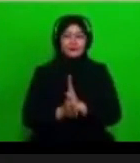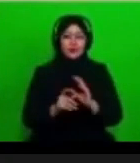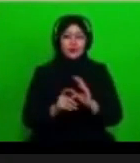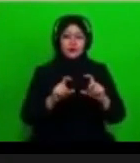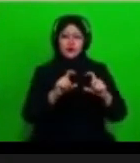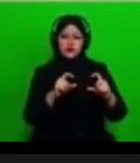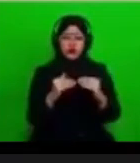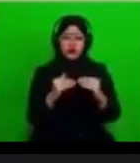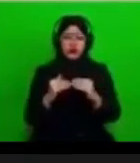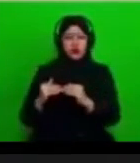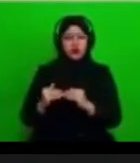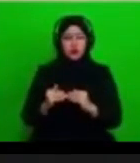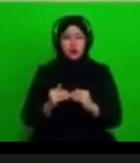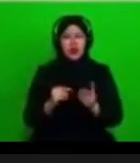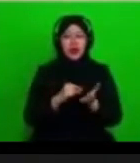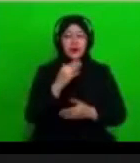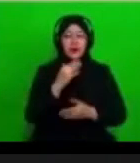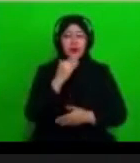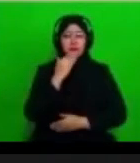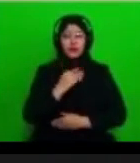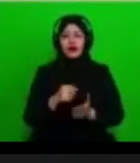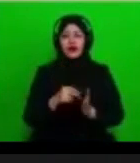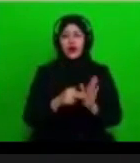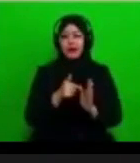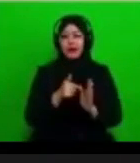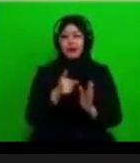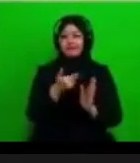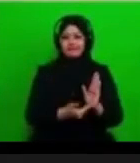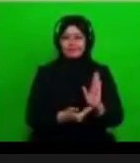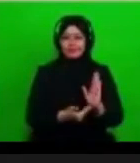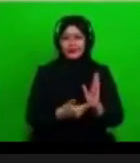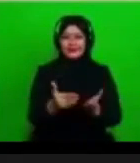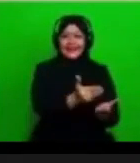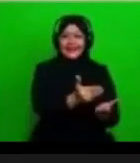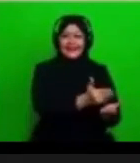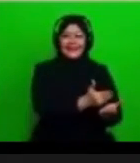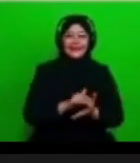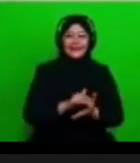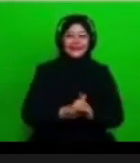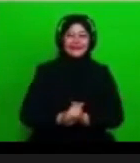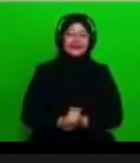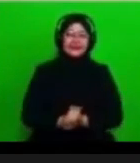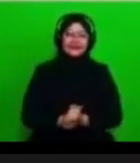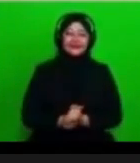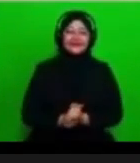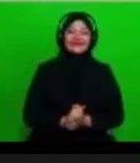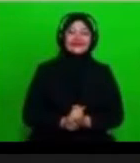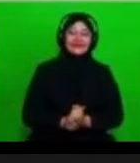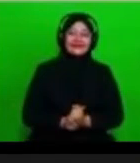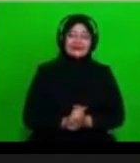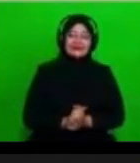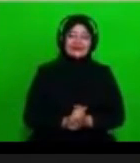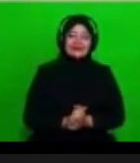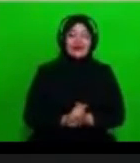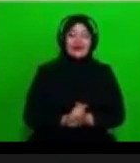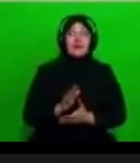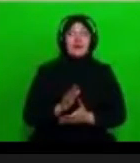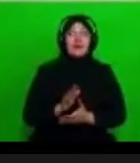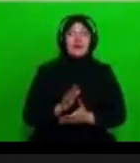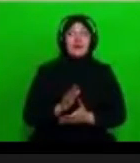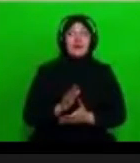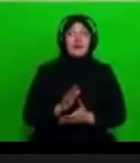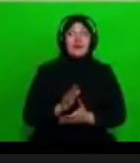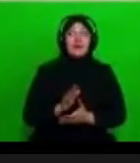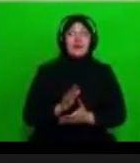kami samakan, kami cocokkan dengan nama dari pemilik nomor itu, dan akan kami data. Iya, betul, dan dihubungi tentunya. Betul, di data aja